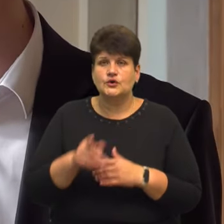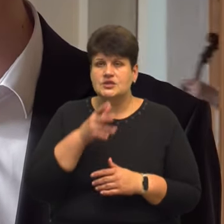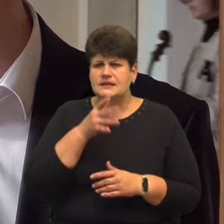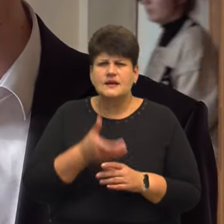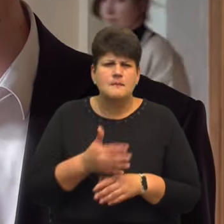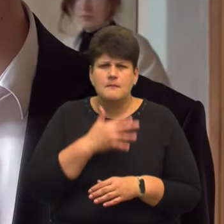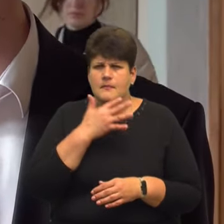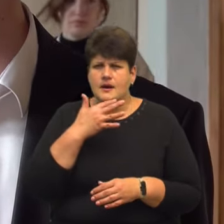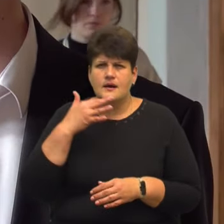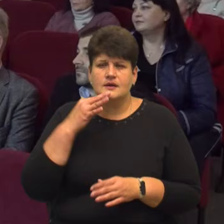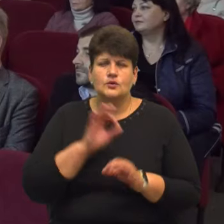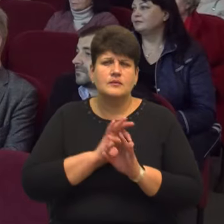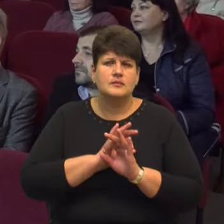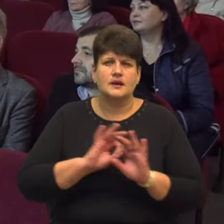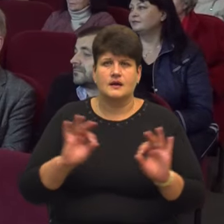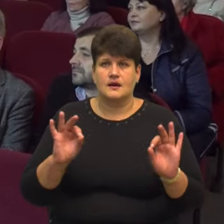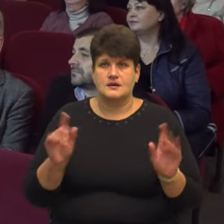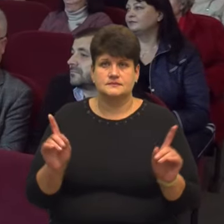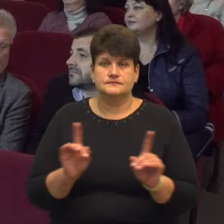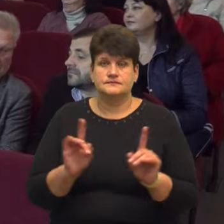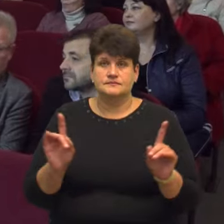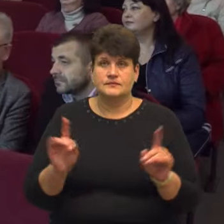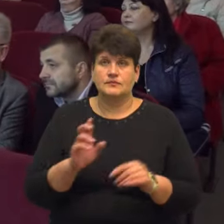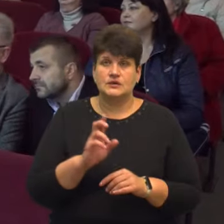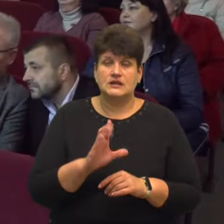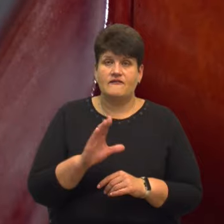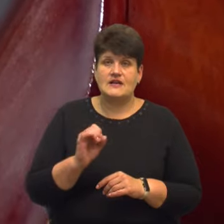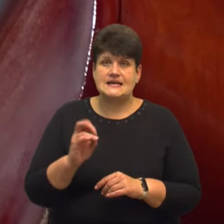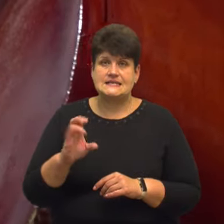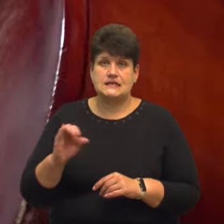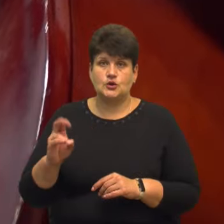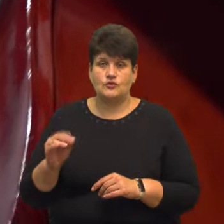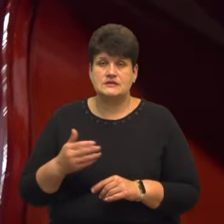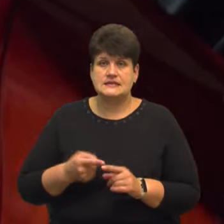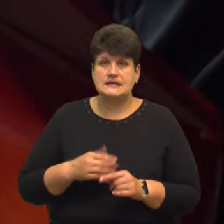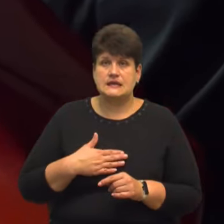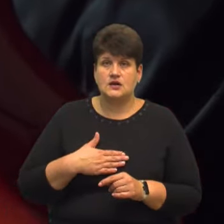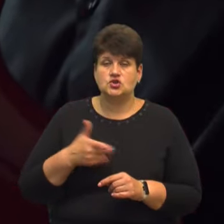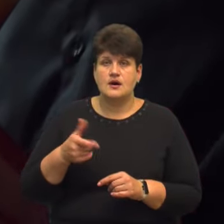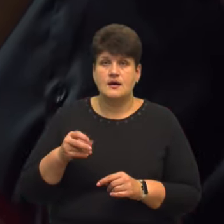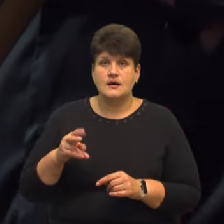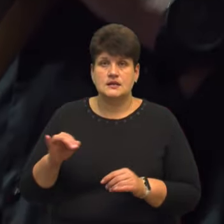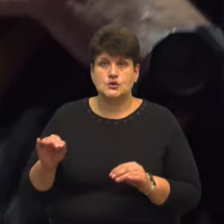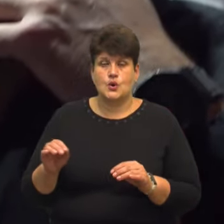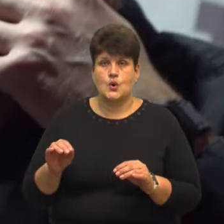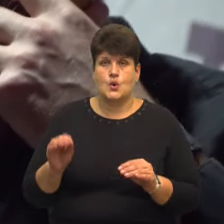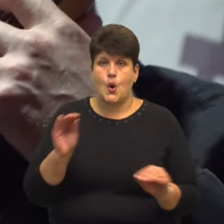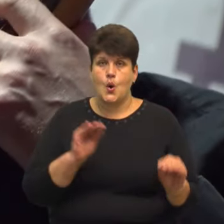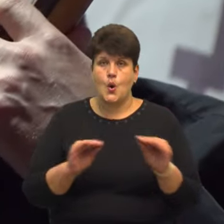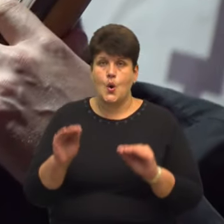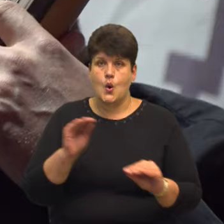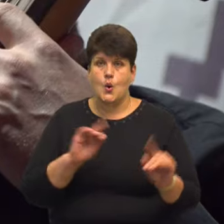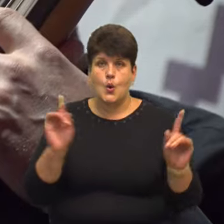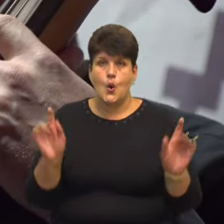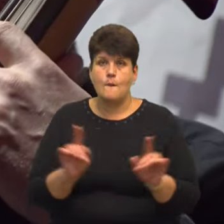багато прекрасних творів наприклад Богдана висоловського Це нашого Галицького композитора який